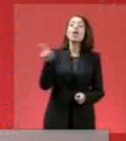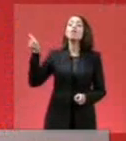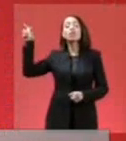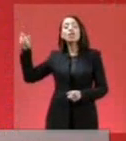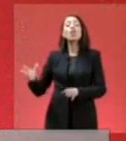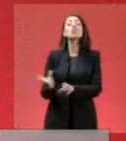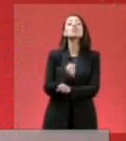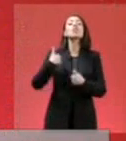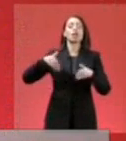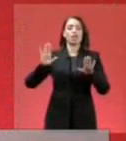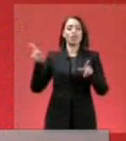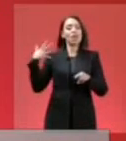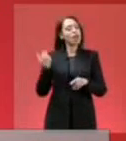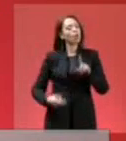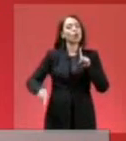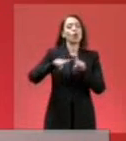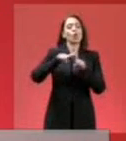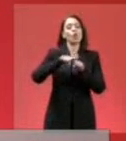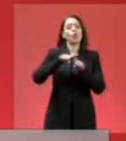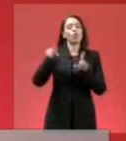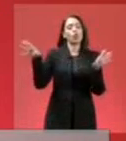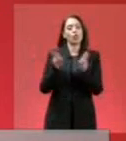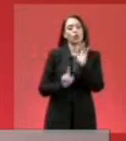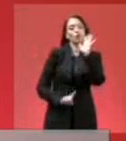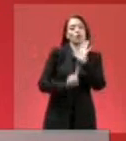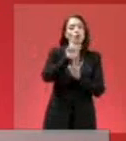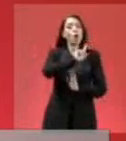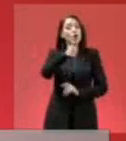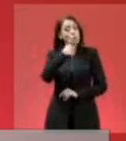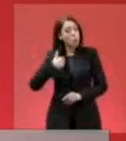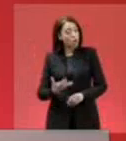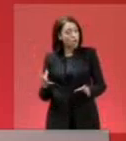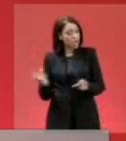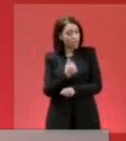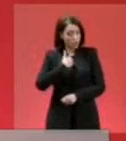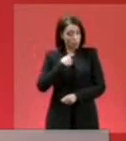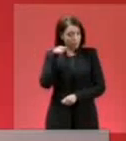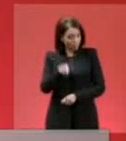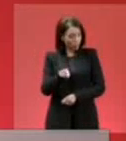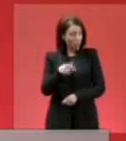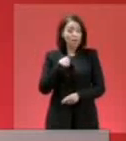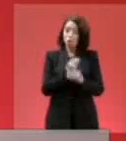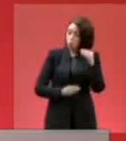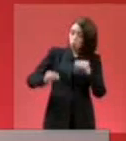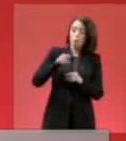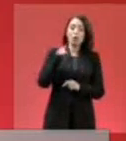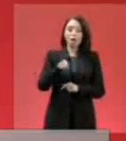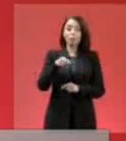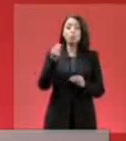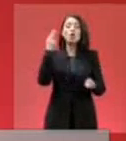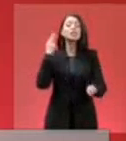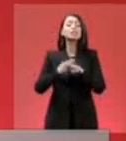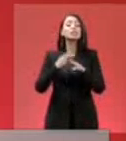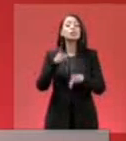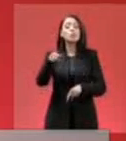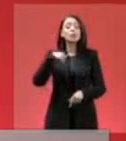καταφέρανε να έχουν θετικούς δημοσιονομικούς δείκτες, εμείς όχι μονάχα καταφέραμε αυτό, αλλά κυρίως, και αυτό είναι το σημαντικότερο